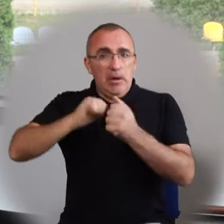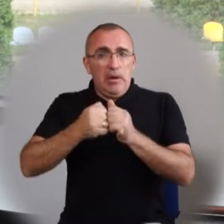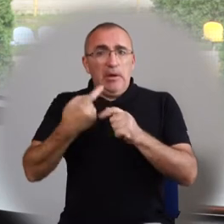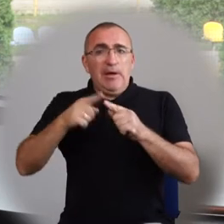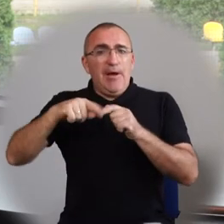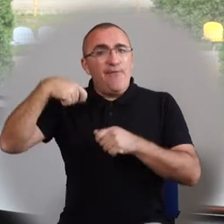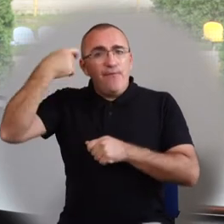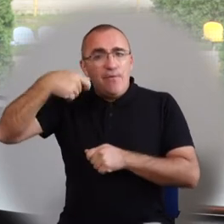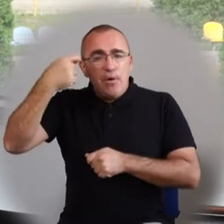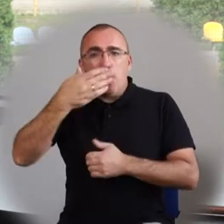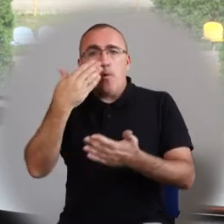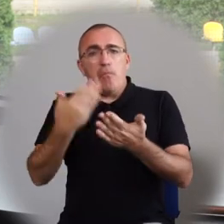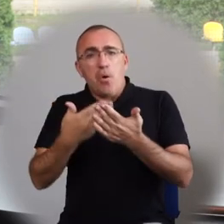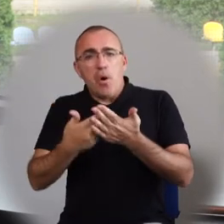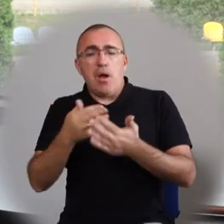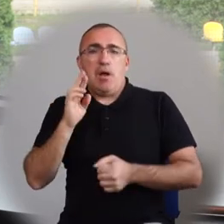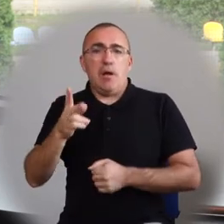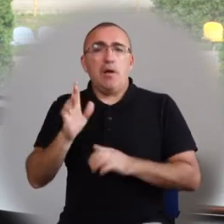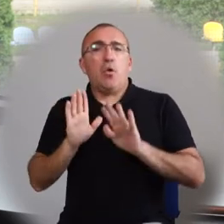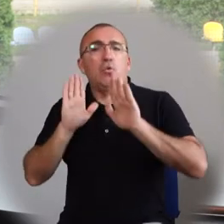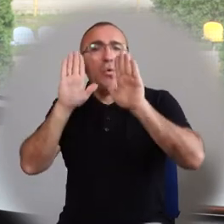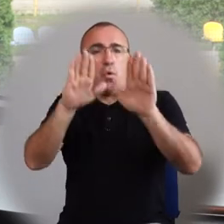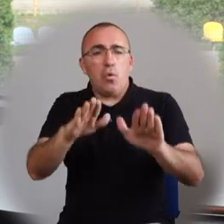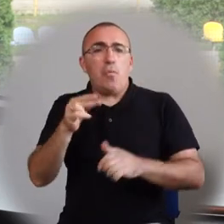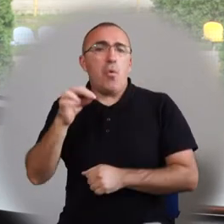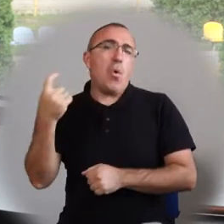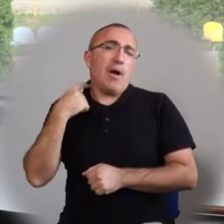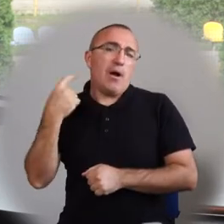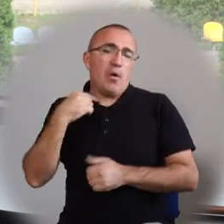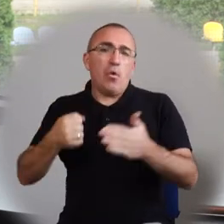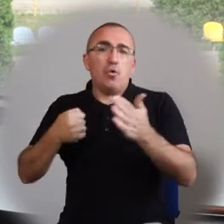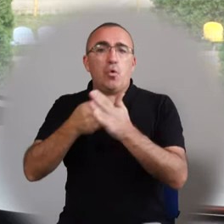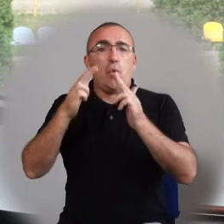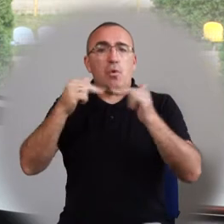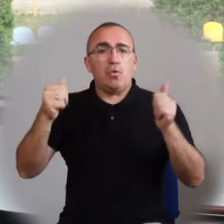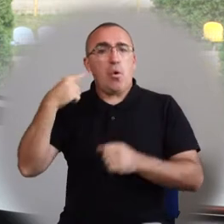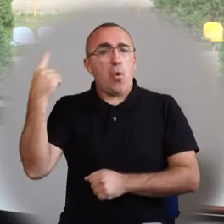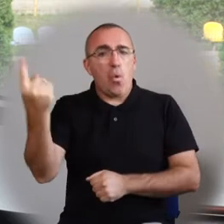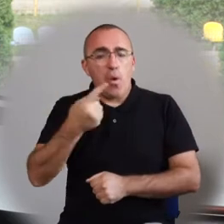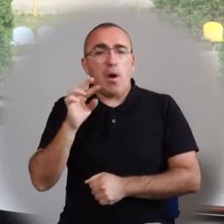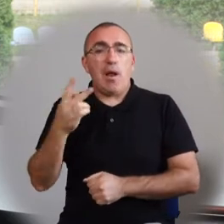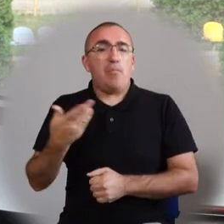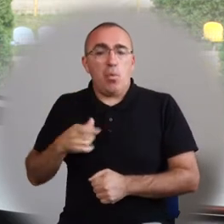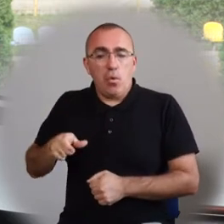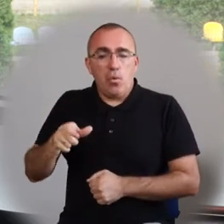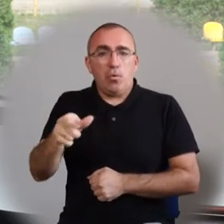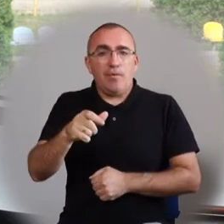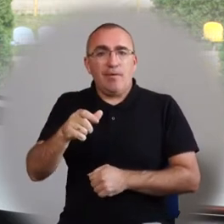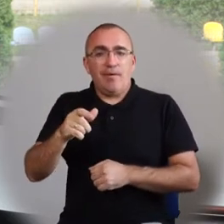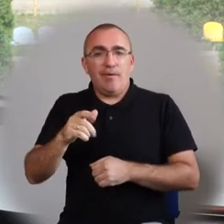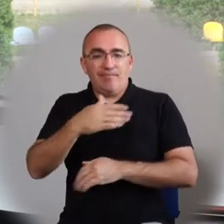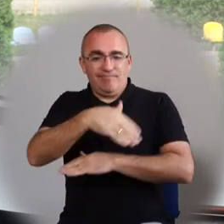Ми ж пам'ятаємо ці відео, як показують, як доїхати по Кіровоградщині до Дніпропетровської області і яка